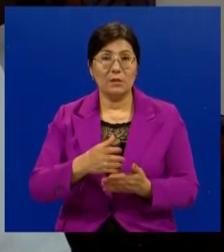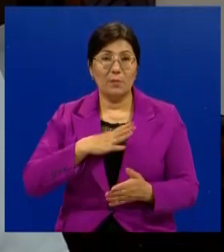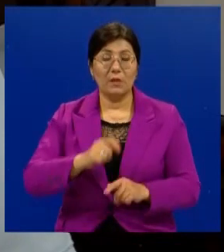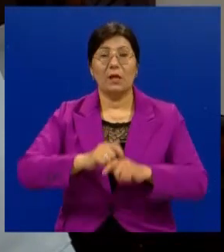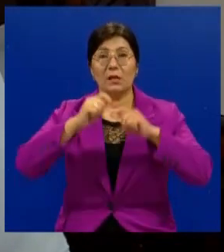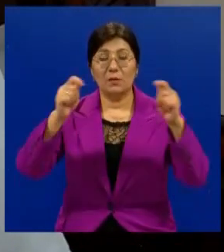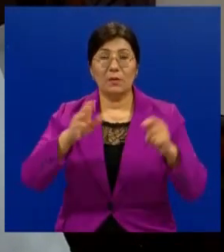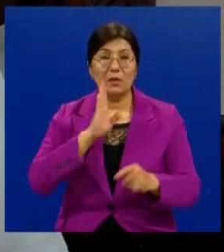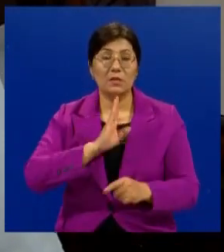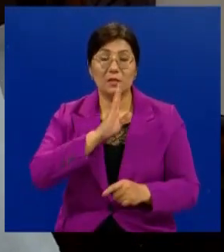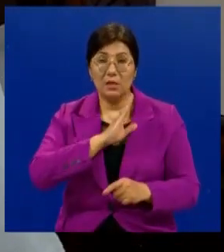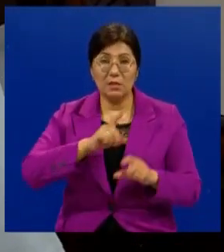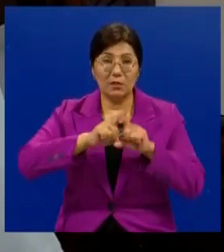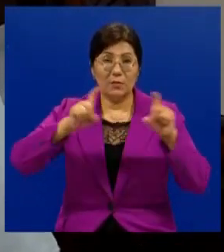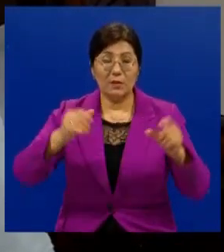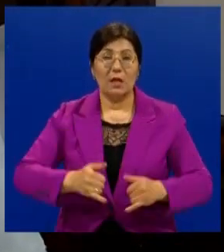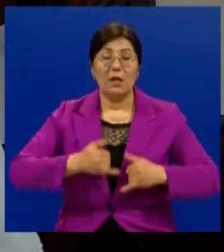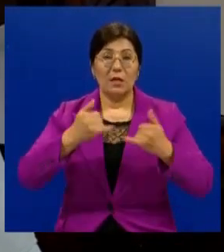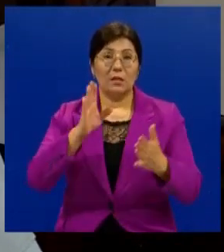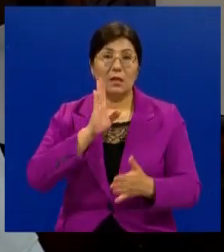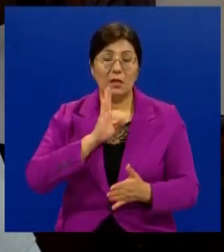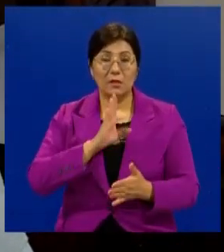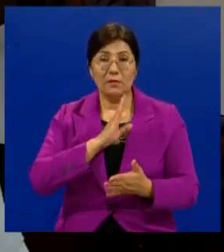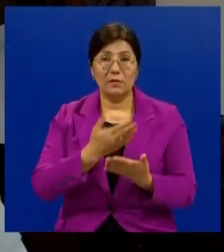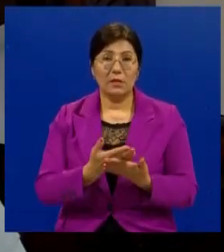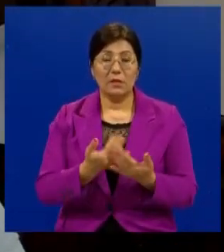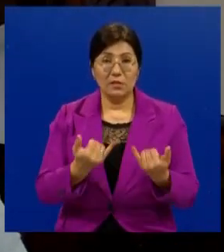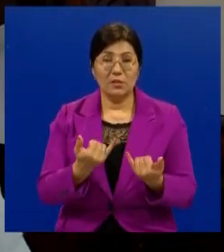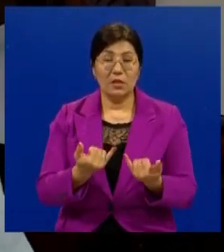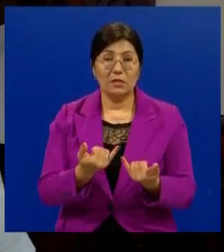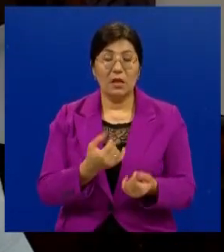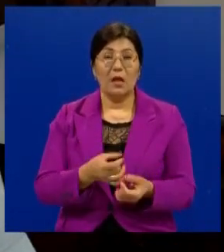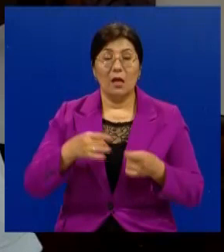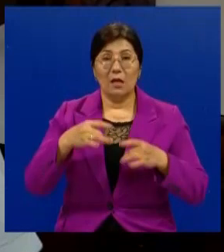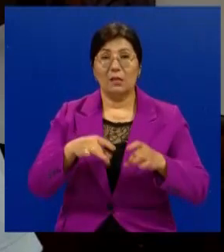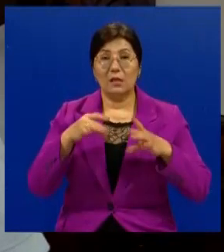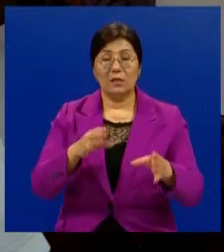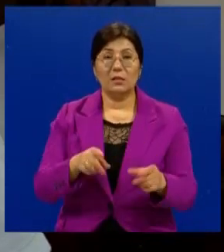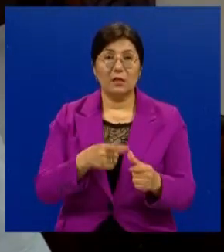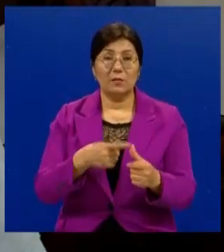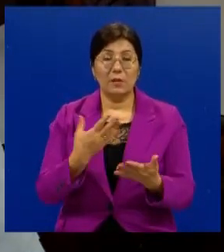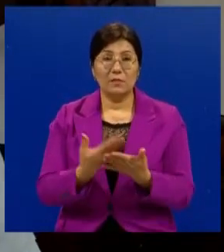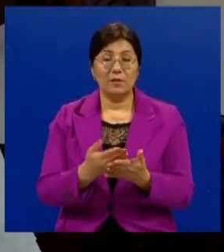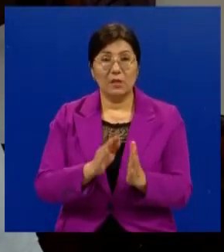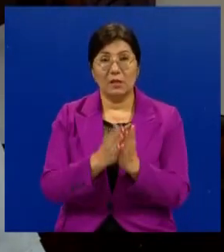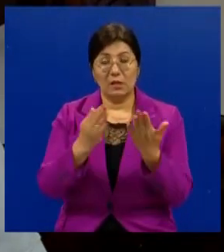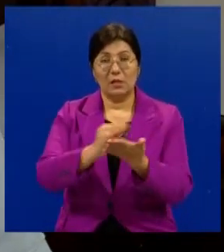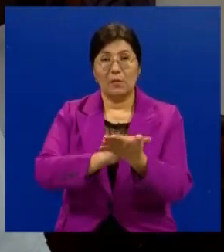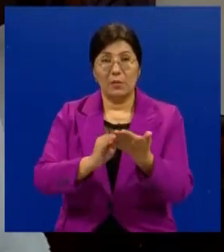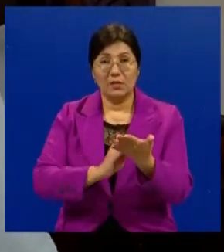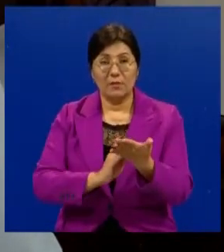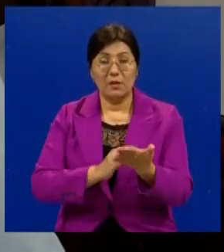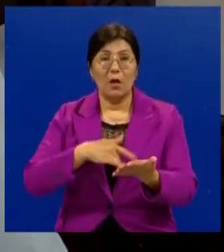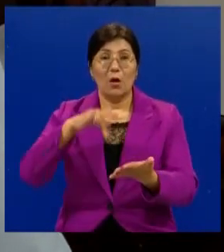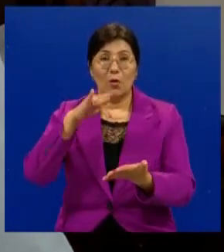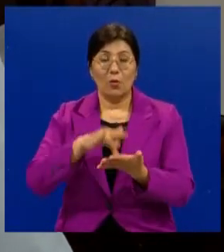женское училище для казахских девушек. Ныне здесь находится ресторан. История Ахтубинска более подробно описана в двухтомнике Федора и Юрия Тарасенко